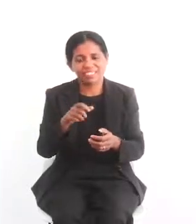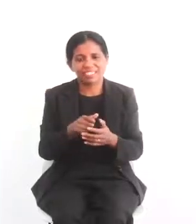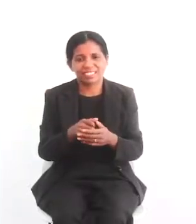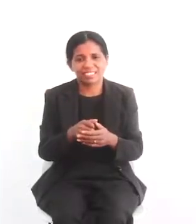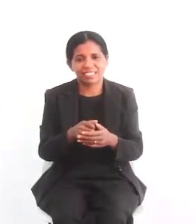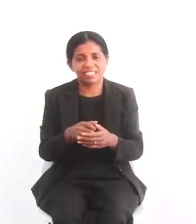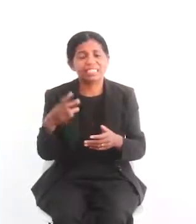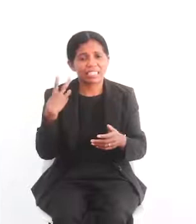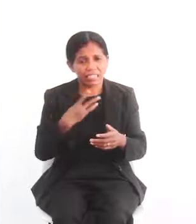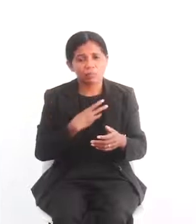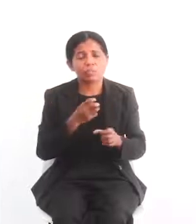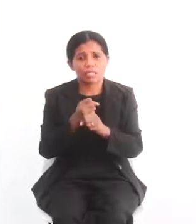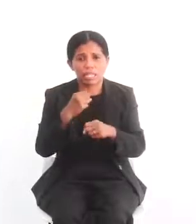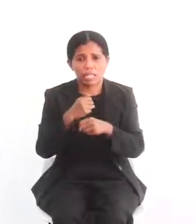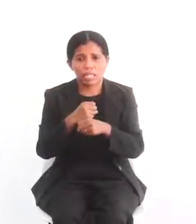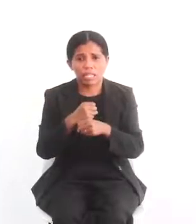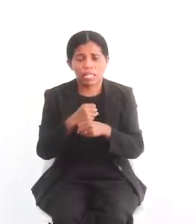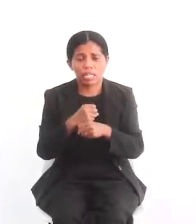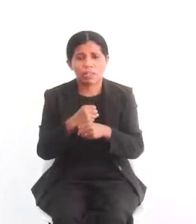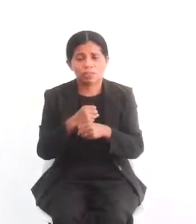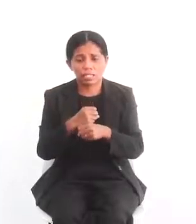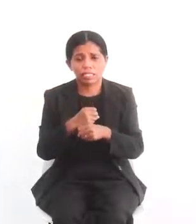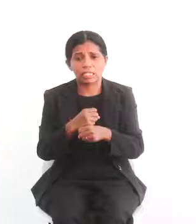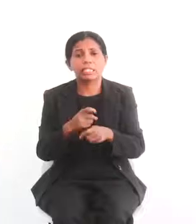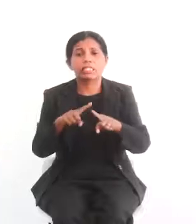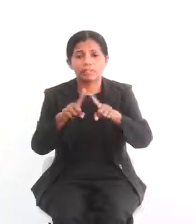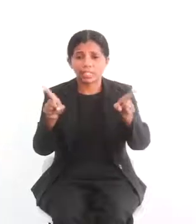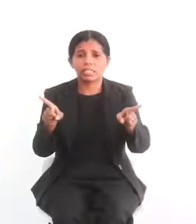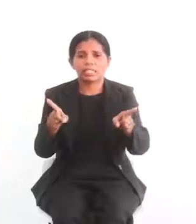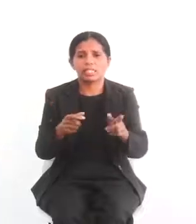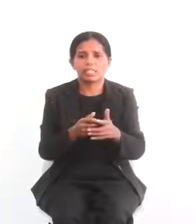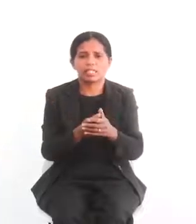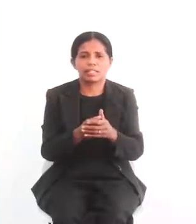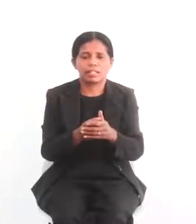Kita mus halo forma geometri de seluk mak poligonu.